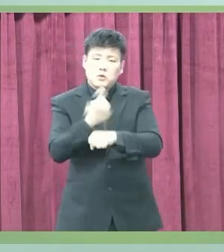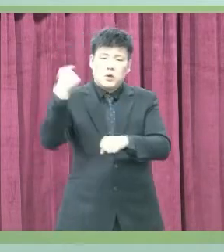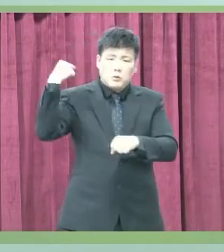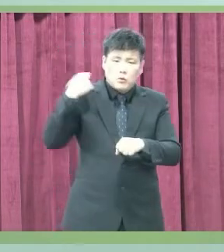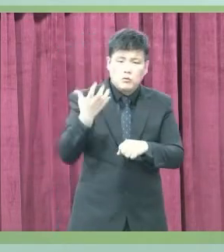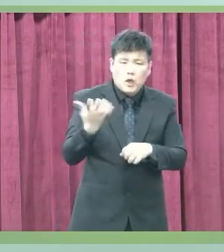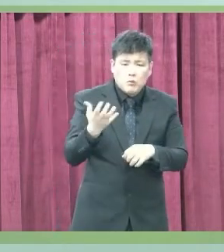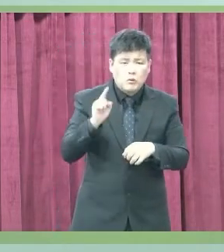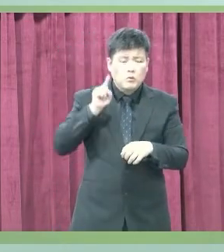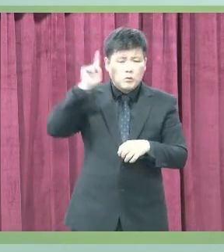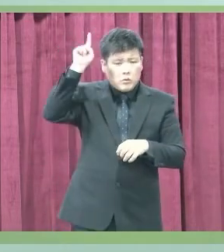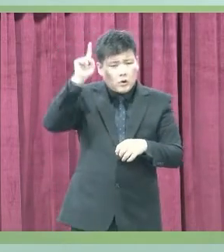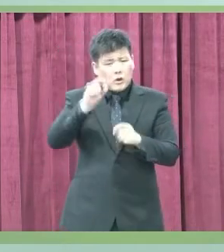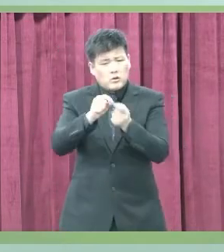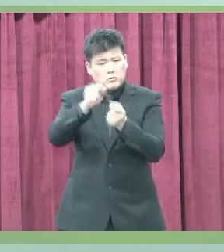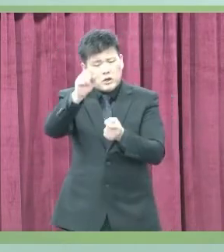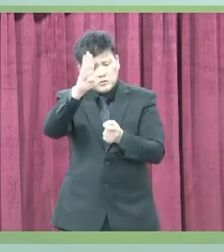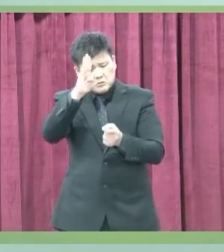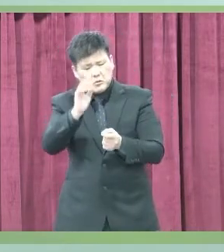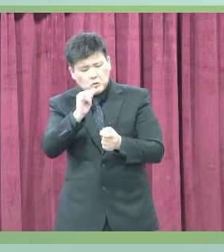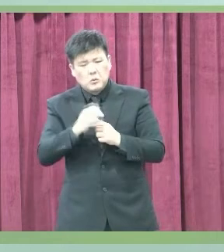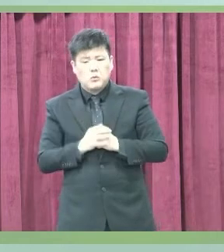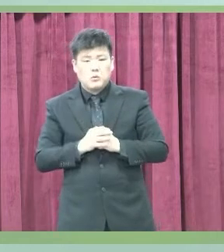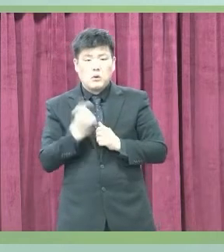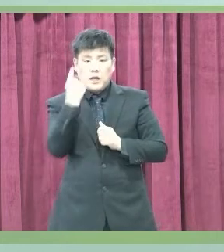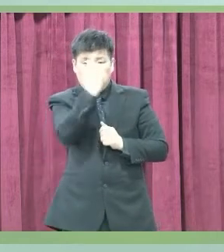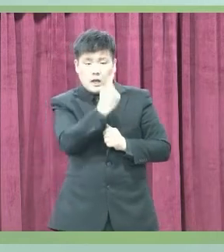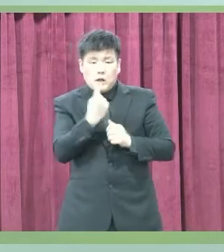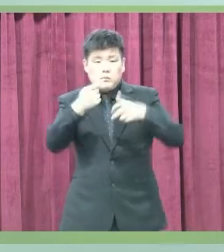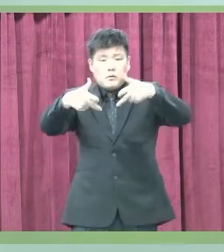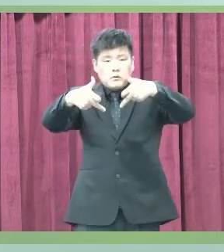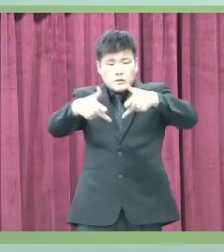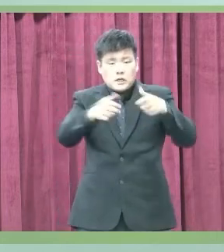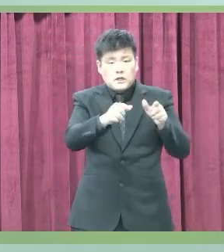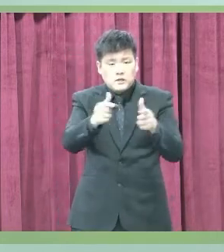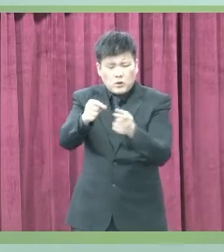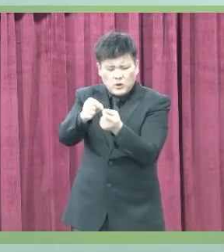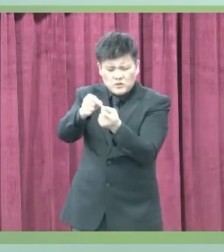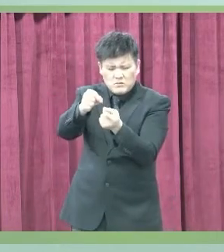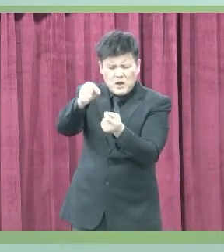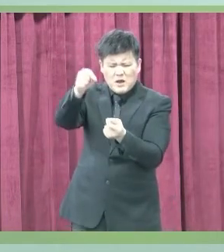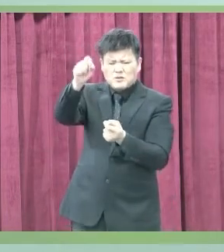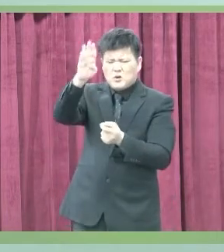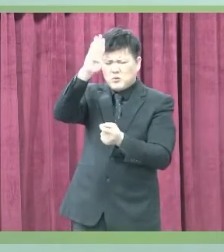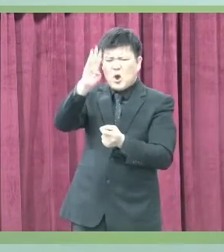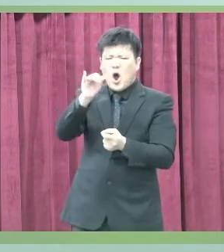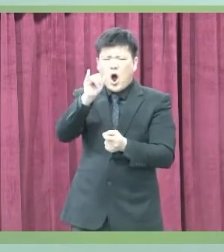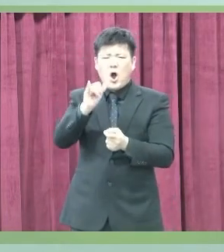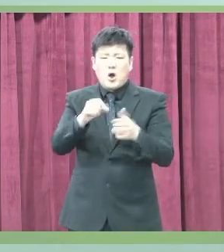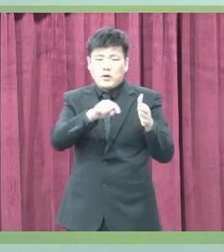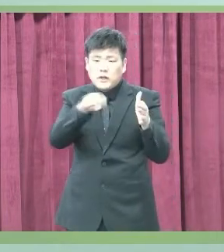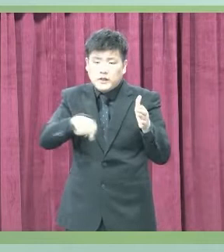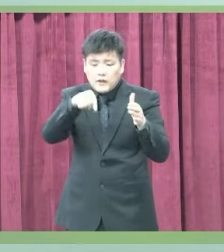등통증이라든가 고혈압과 같은 만성질환 가지고 있고 안면장애는 이제 여러 가지 또 만성질환을 가지고 있고 근데 이제 내부